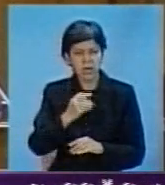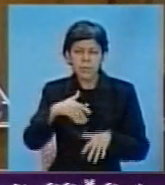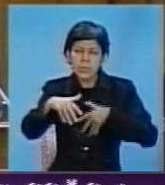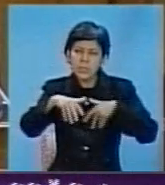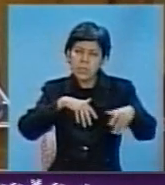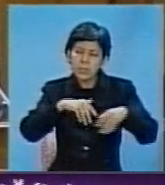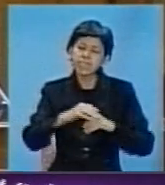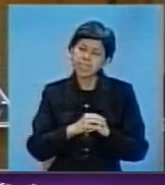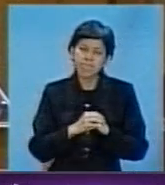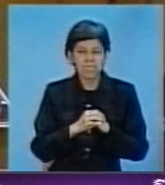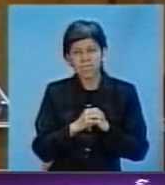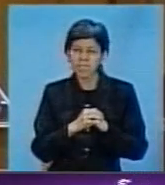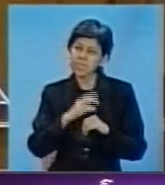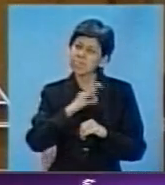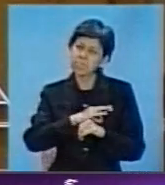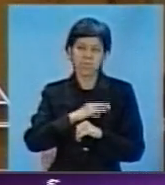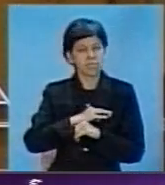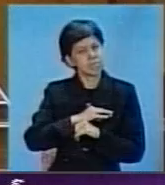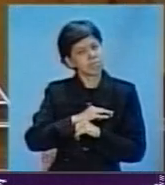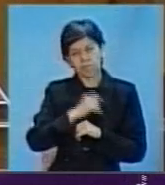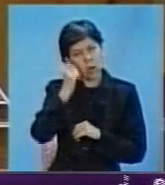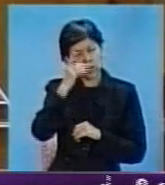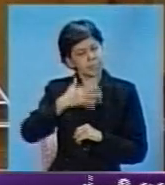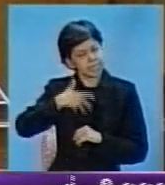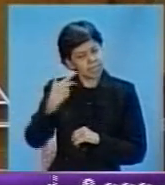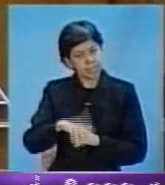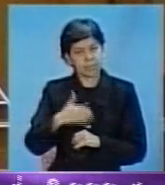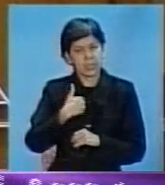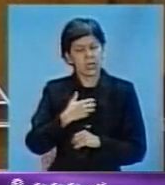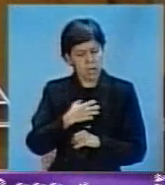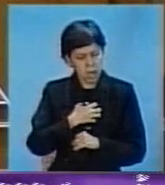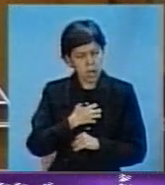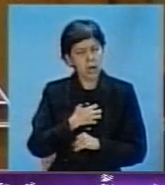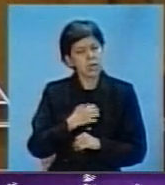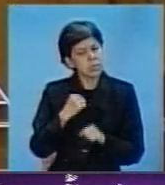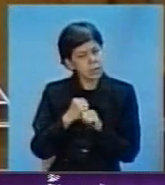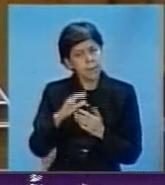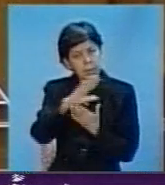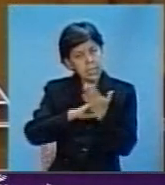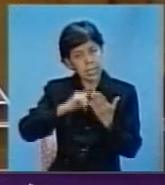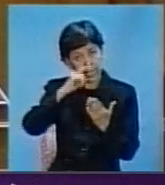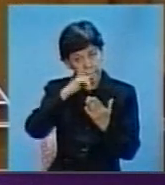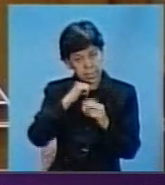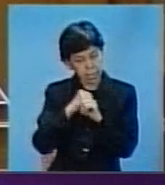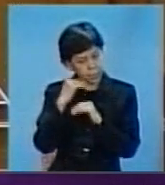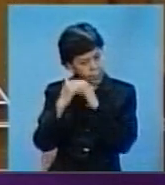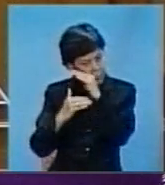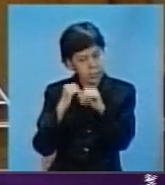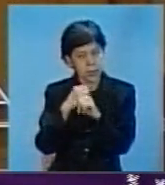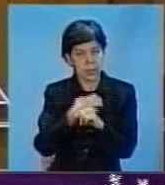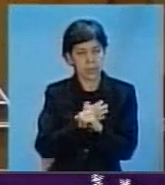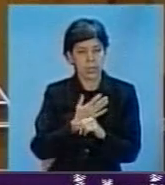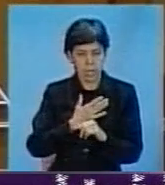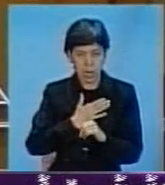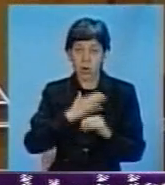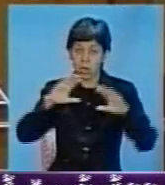พี่น้องประชาชนก็อาจจะไม่เข้าใจหรือไม่สบายใจแต่อยากให้พวกเราเดินหน้าประเทศไทยรัฐบาลนี้